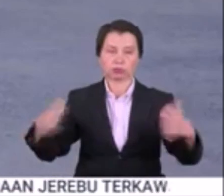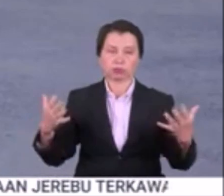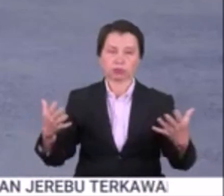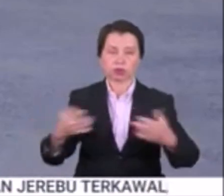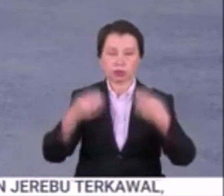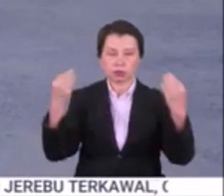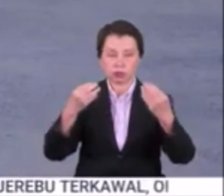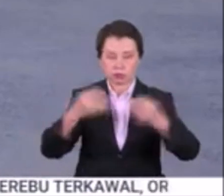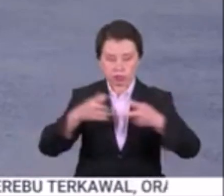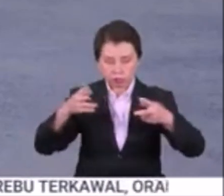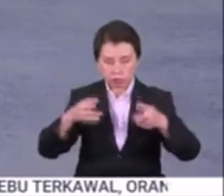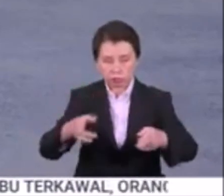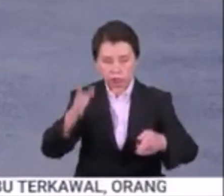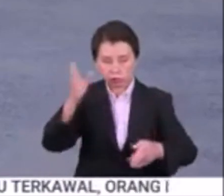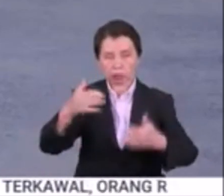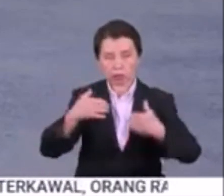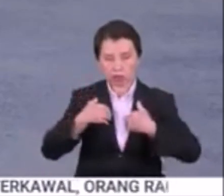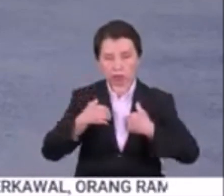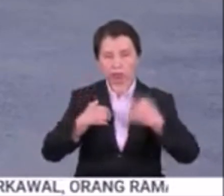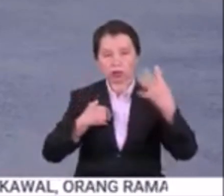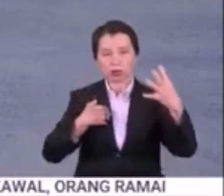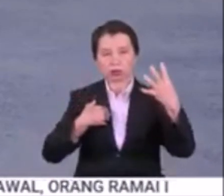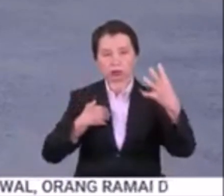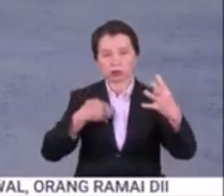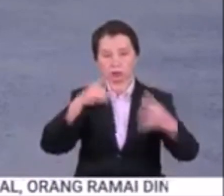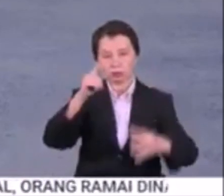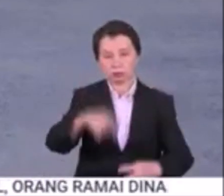pembukaan Rasmi kejohanan akan diadakan pada 14 Oktober